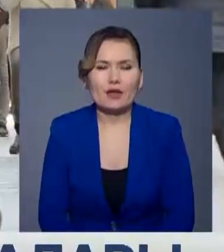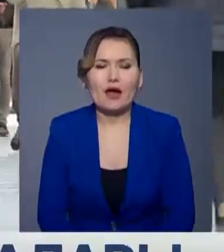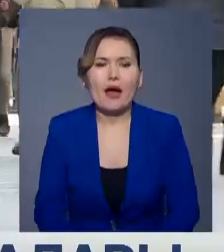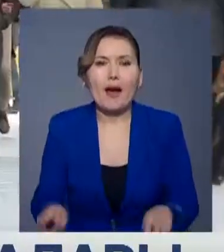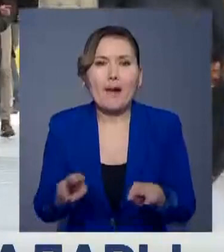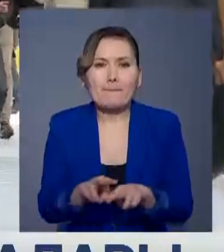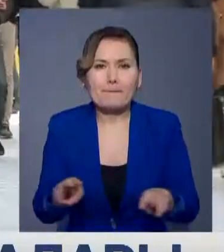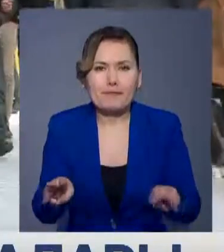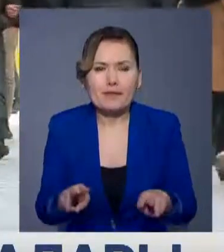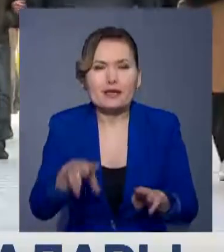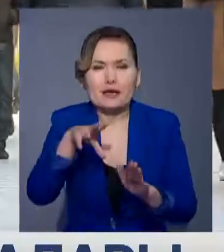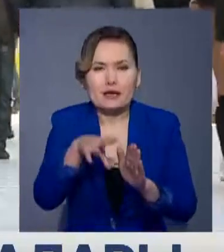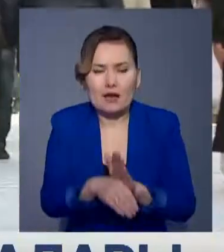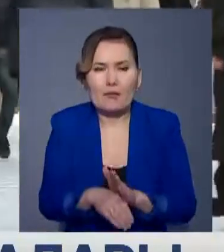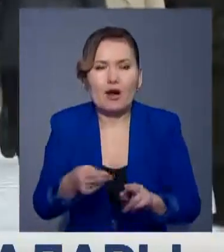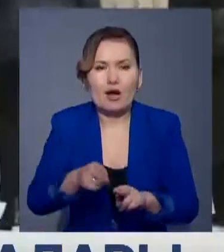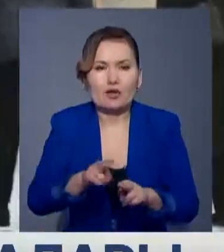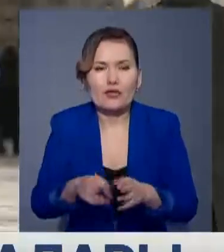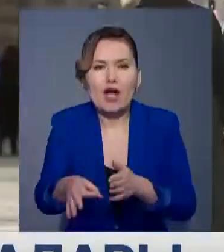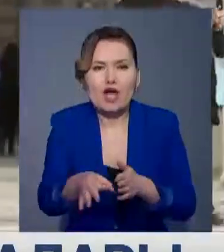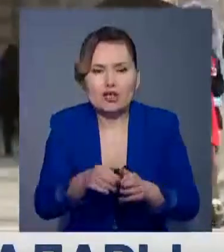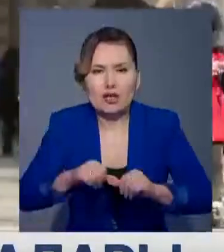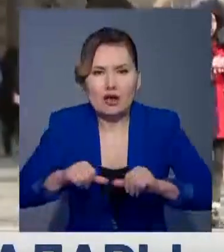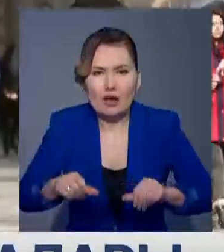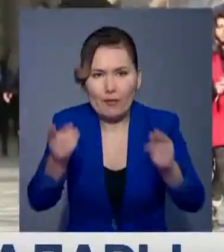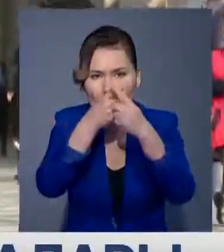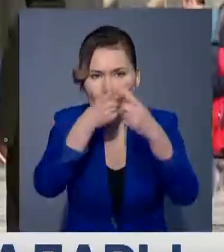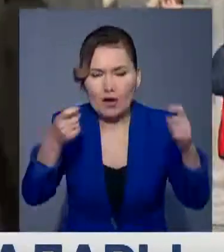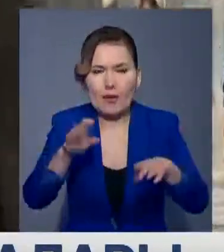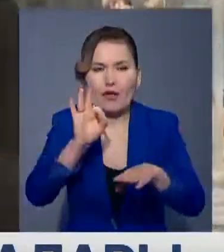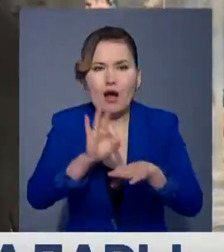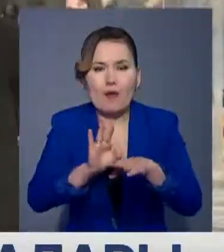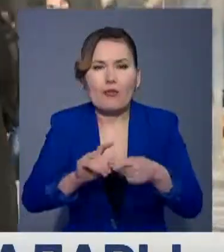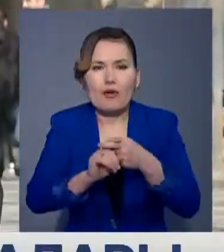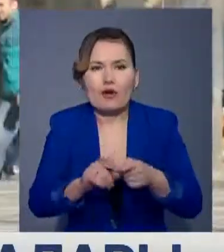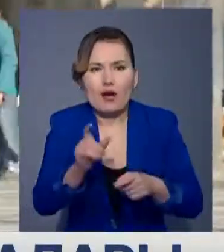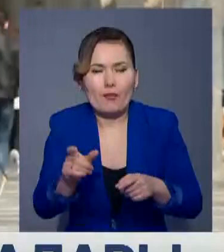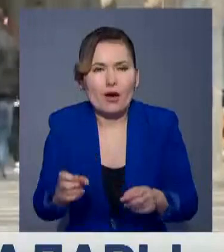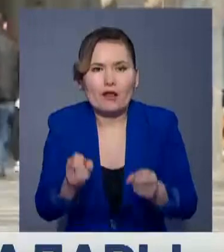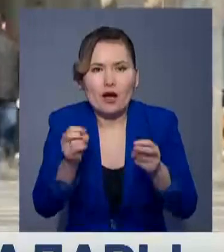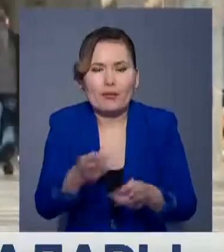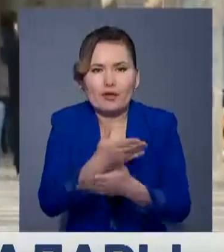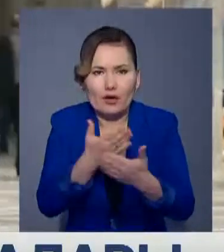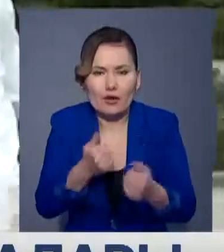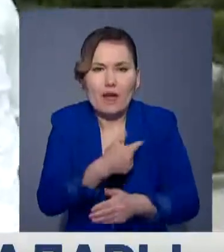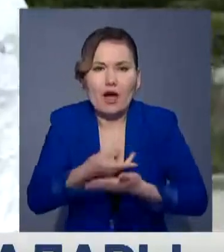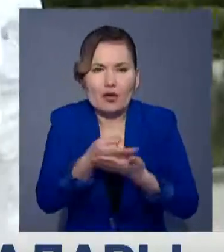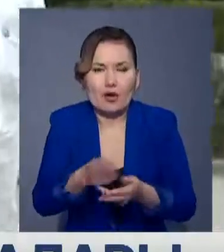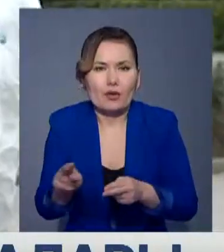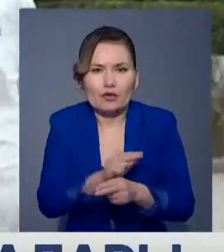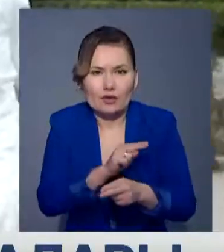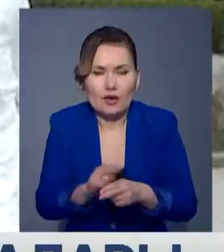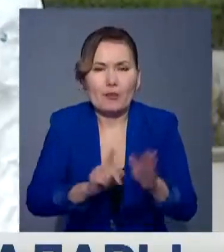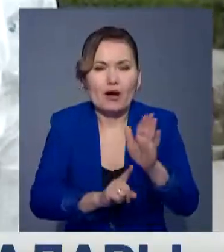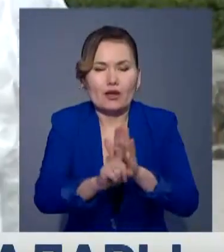Министрлер кабинеті жанындағы жедел штаб өкілдерінің мәлімдеуінше, науқастардың өміріне төнген қауіп жоқ. Тиісті ем шаралары жүргізілді.